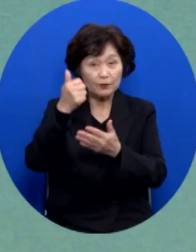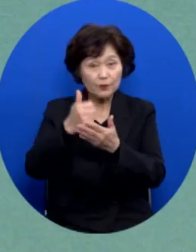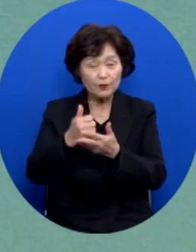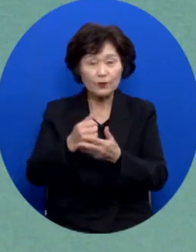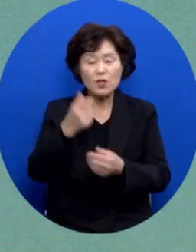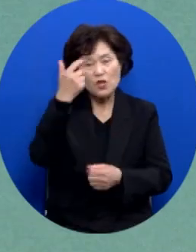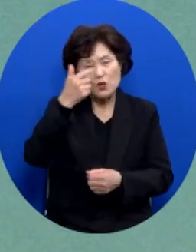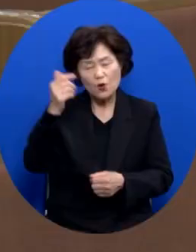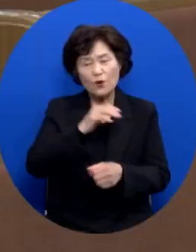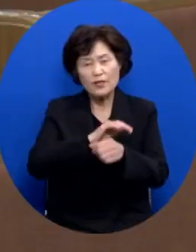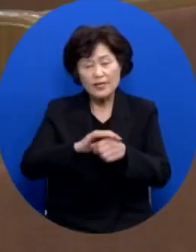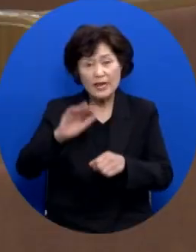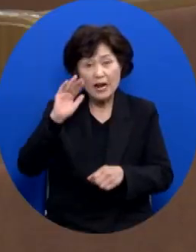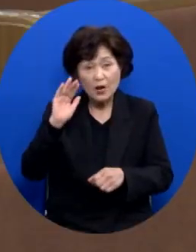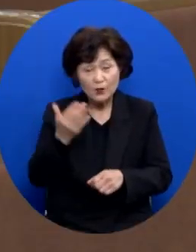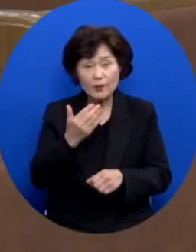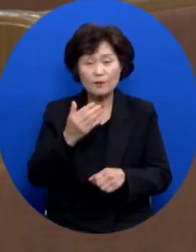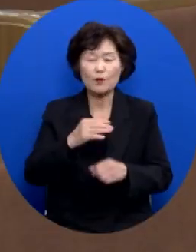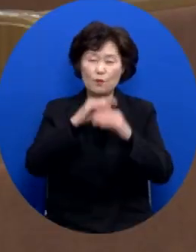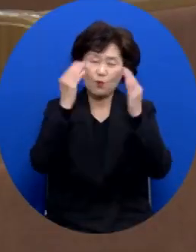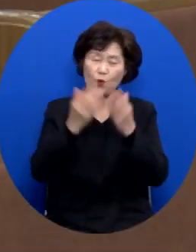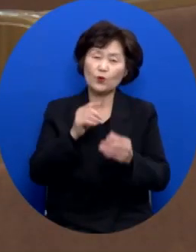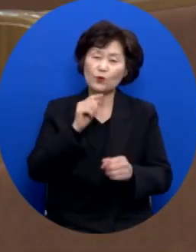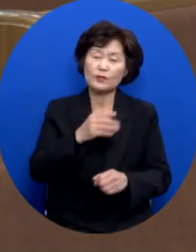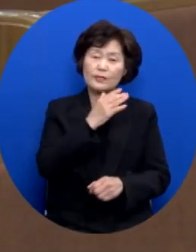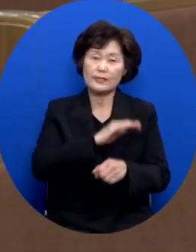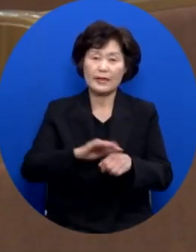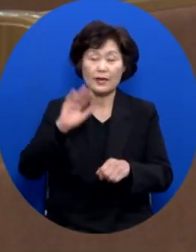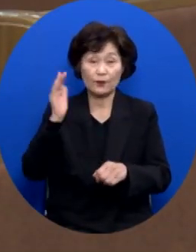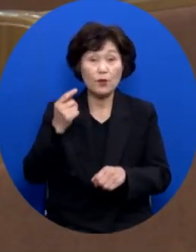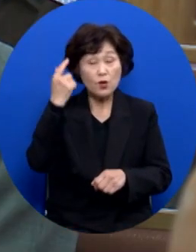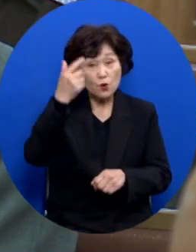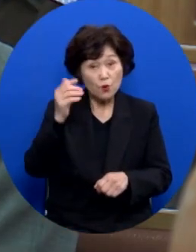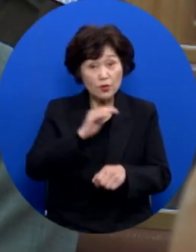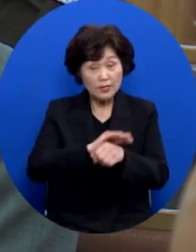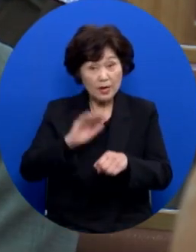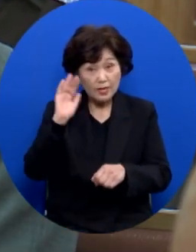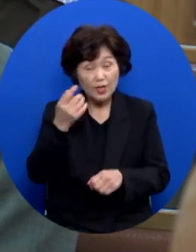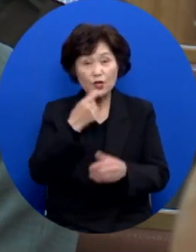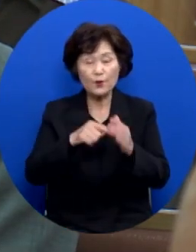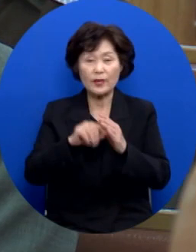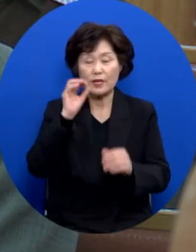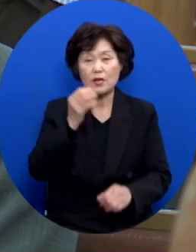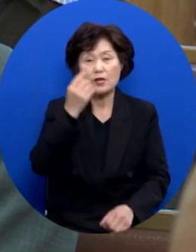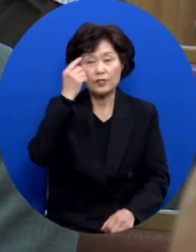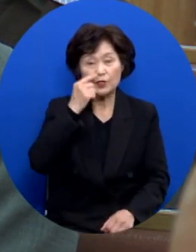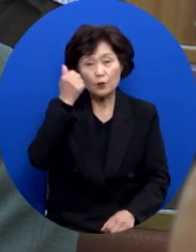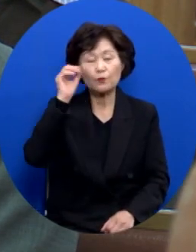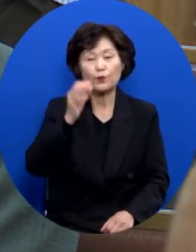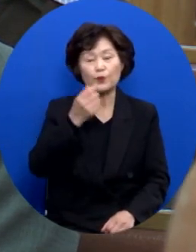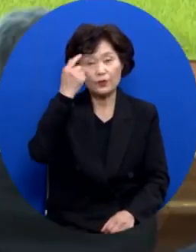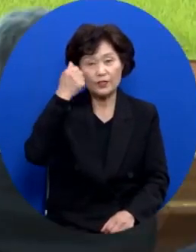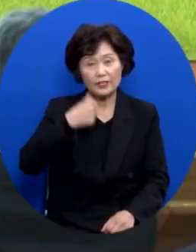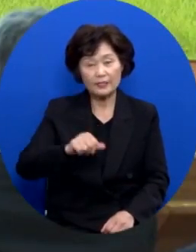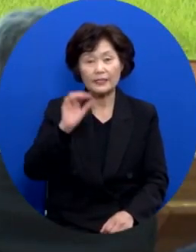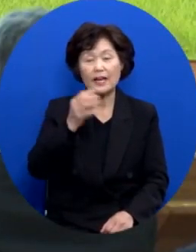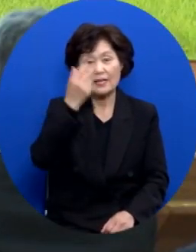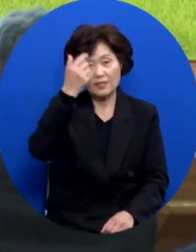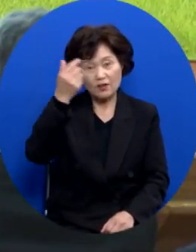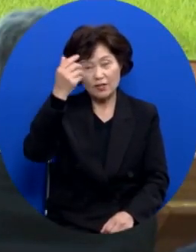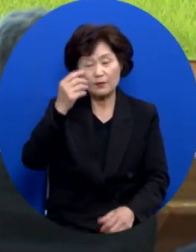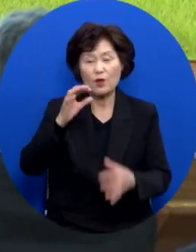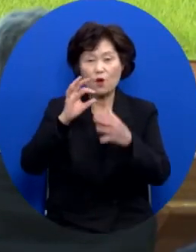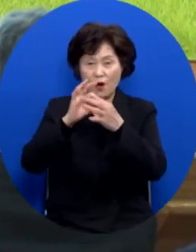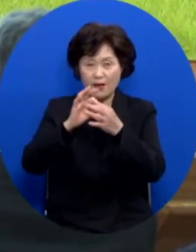잘되면 모든 것이 복되다 영혼이 잘되기 위해서는 성부 성자 성령님과 관계를 잘 맺어야 한다고